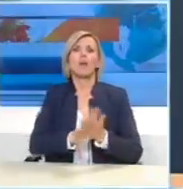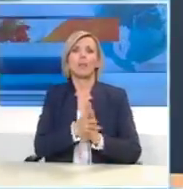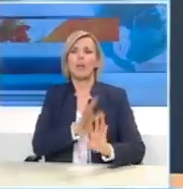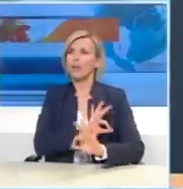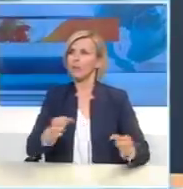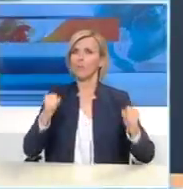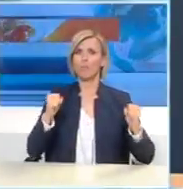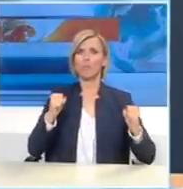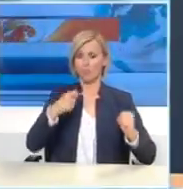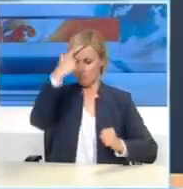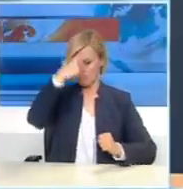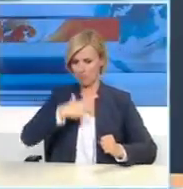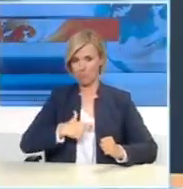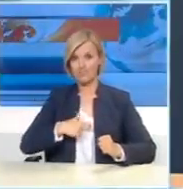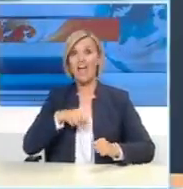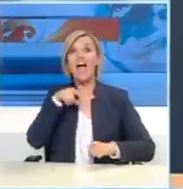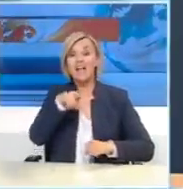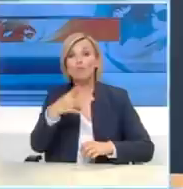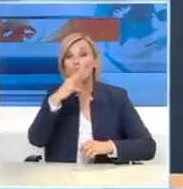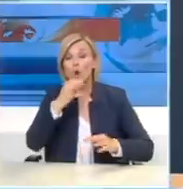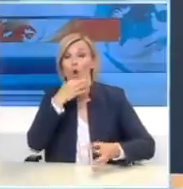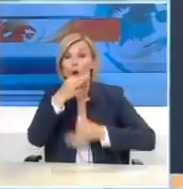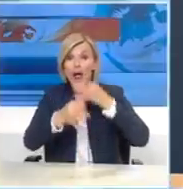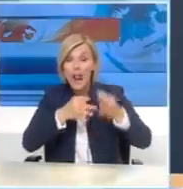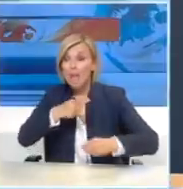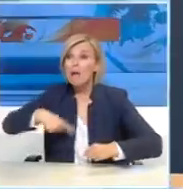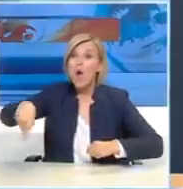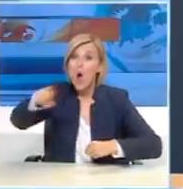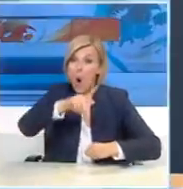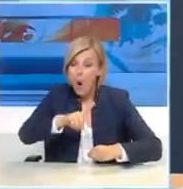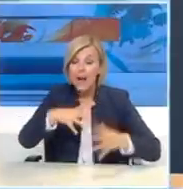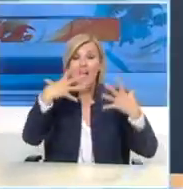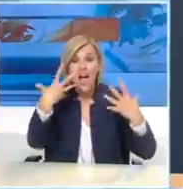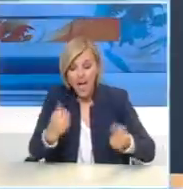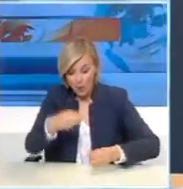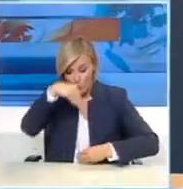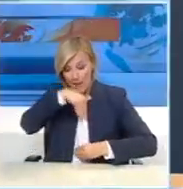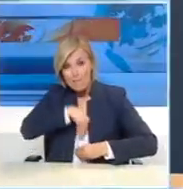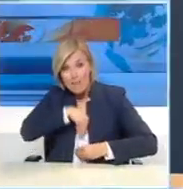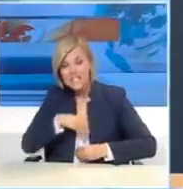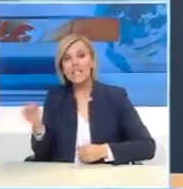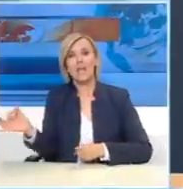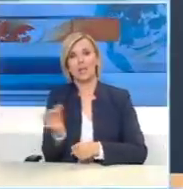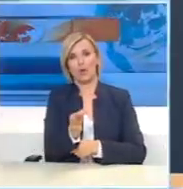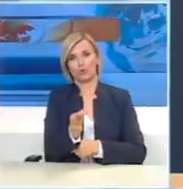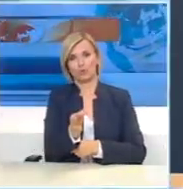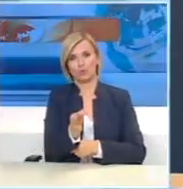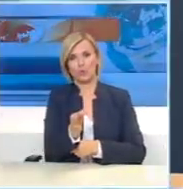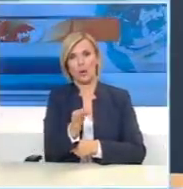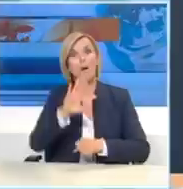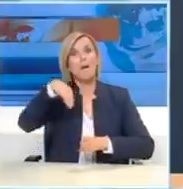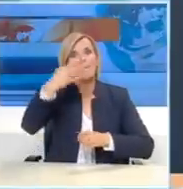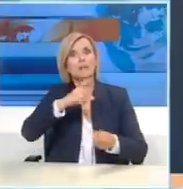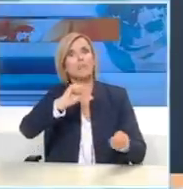Αυτό που λέγαμε, θεωρούμε τον εαυτό μας μολυσμένο. Και προσυμπτωματικό εννοούμε αυτόν που δεν έχει κανένα σύμπτωμα, μπορεί να σε κολλήσει, αλλά σε λίγες μέρες εμφανίζει